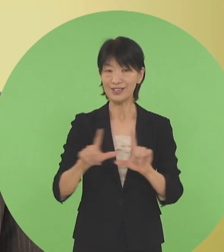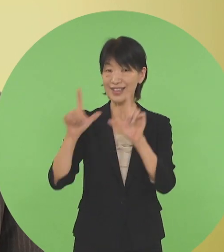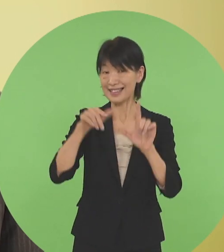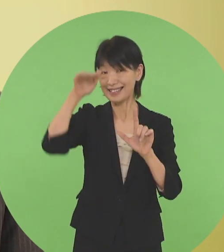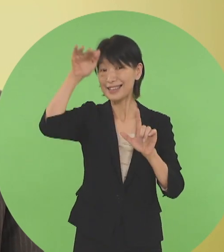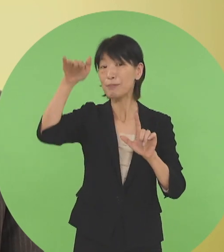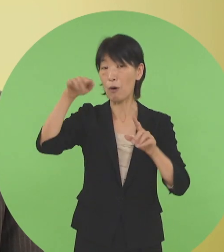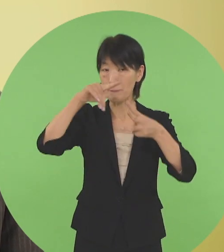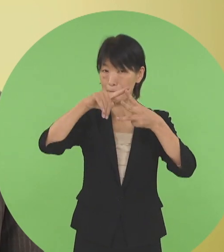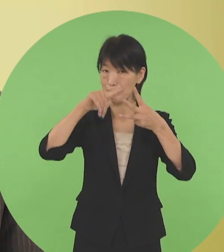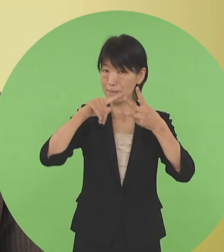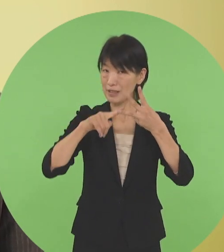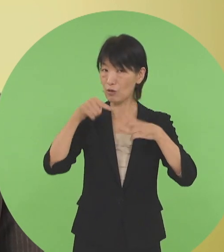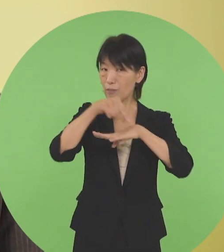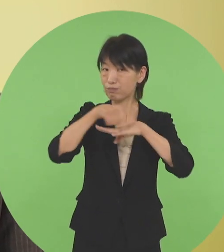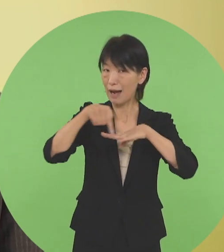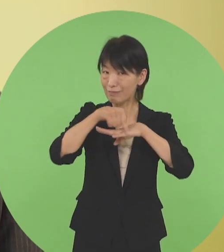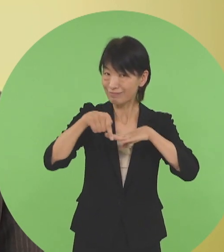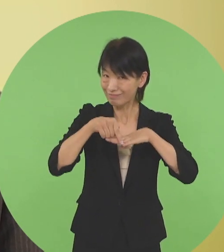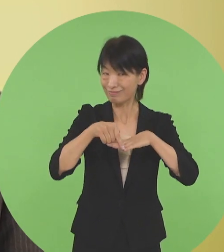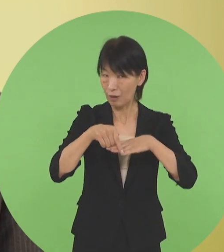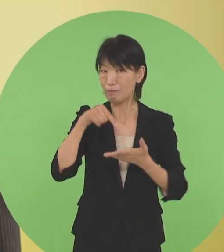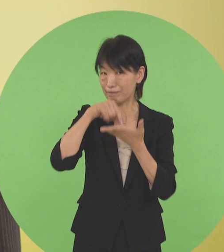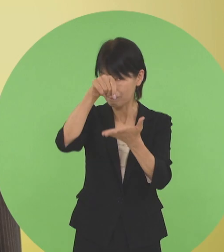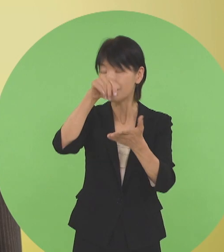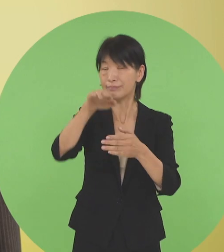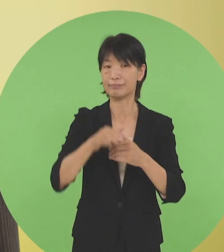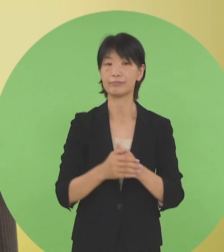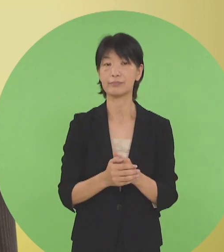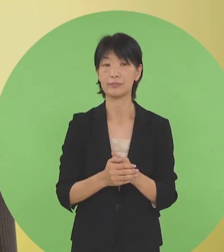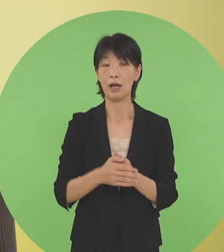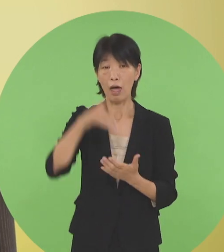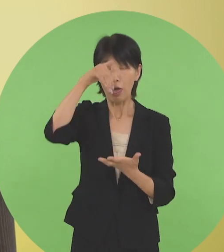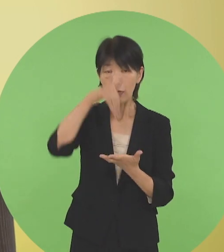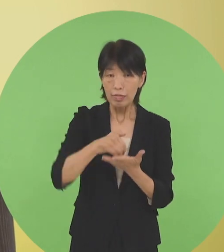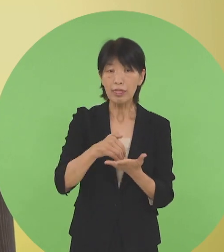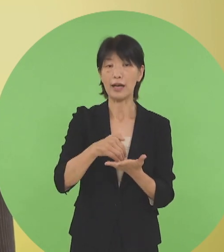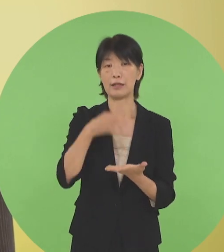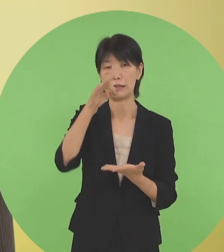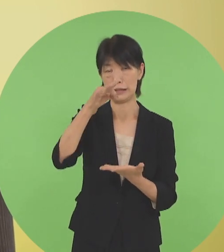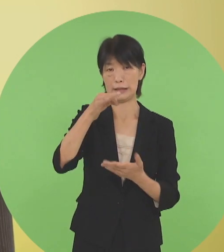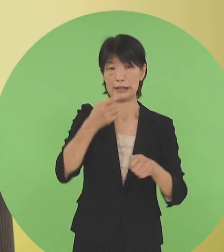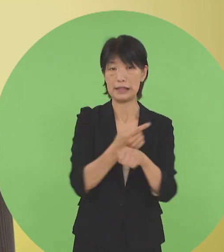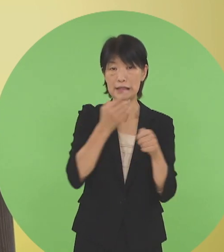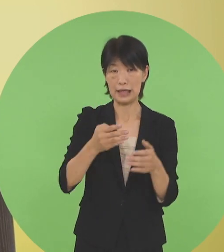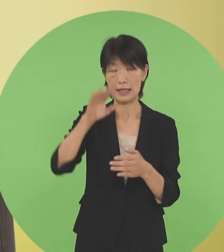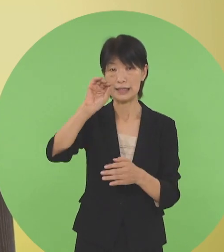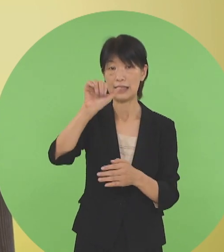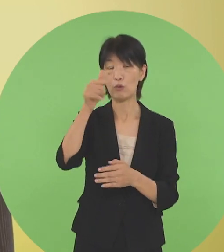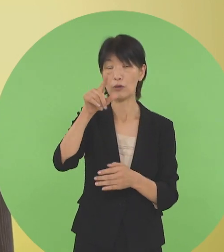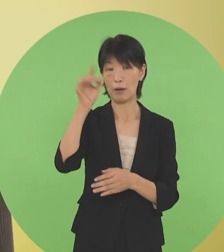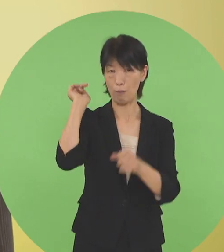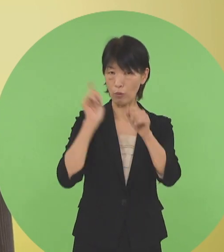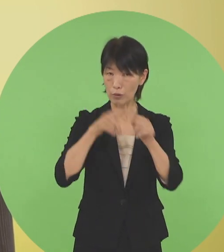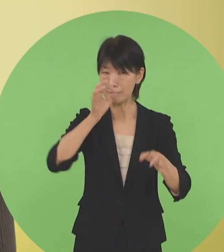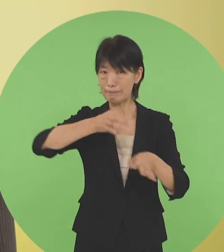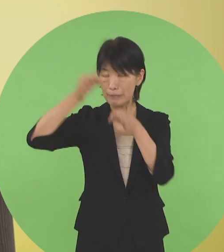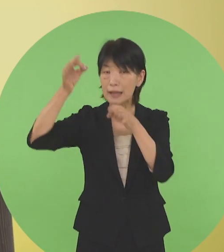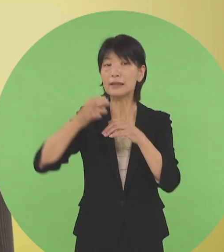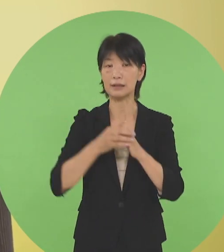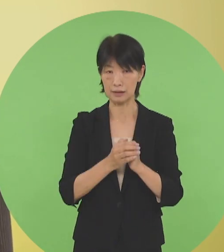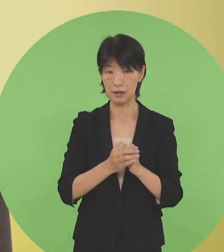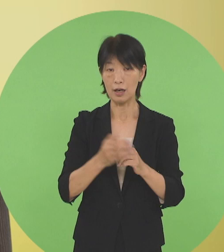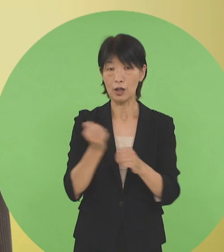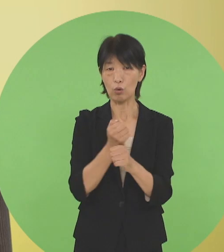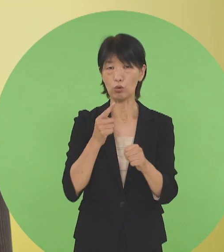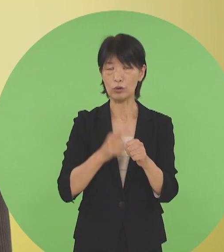希望を、3つのプランを提案しています。最低賃金を時給1500円を目標に引き上げ、労